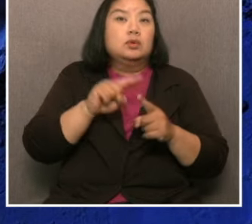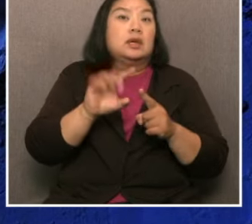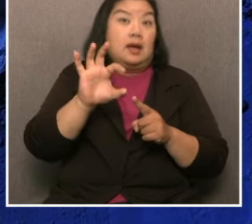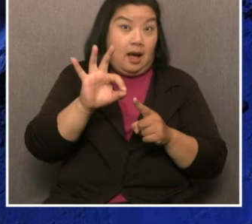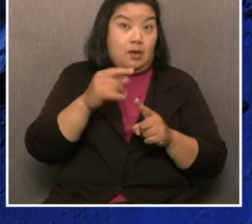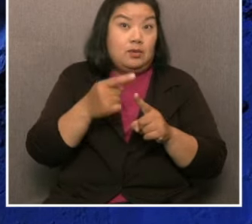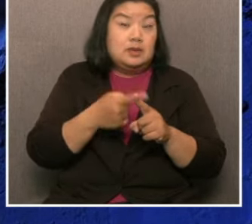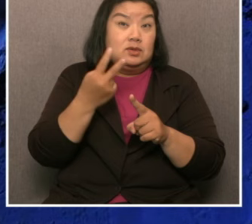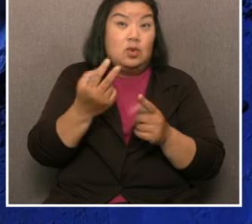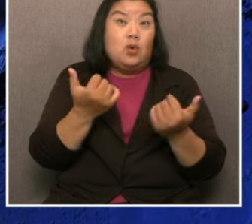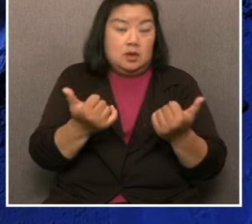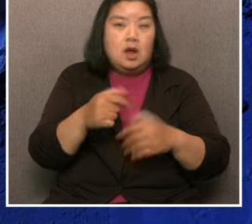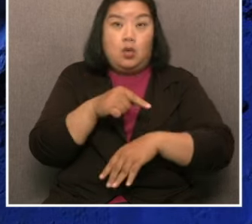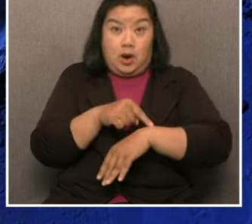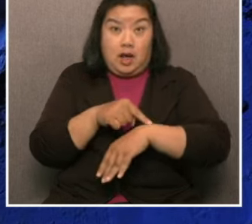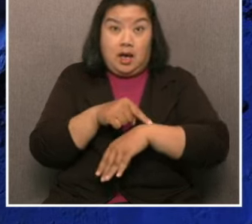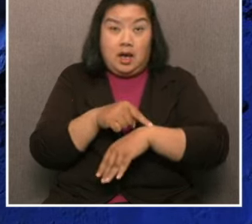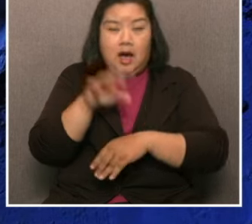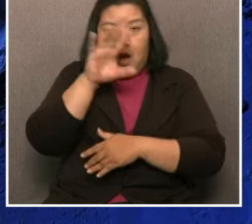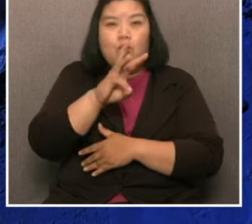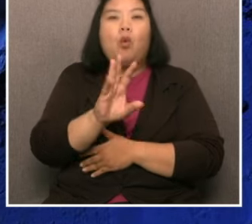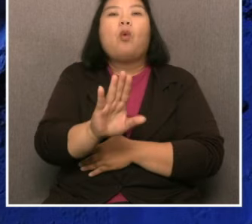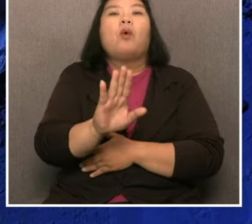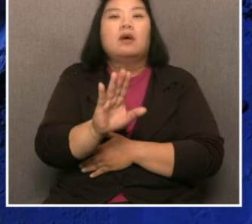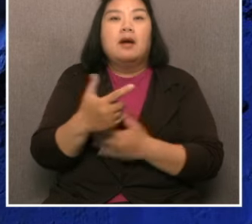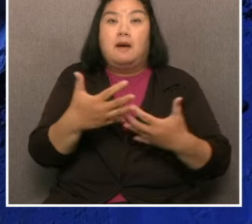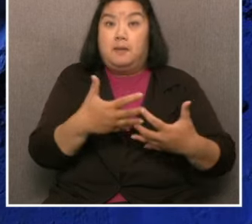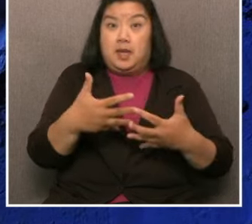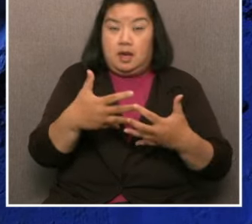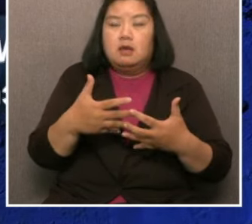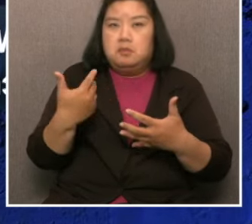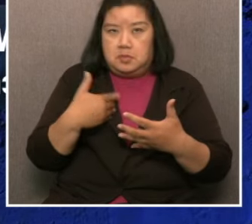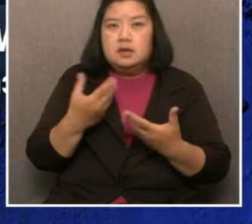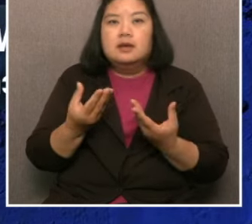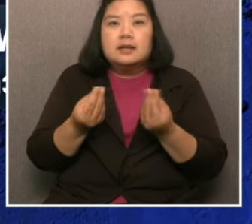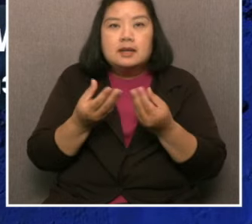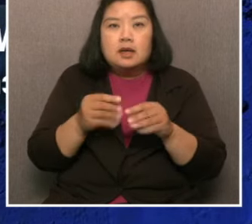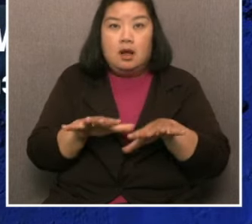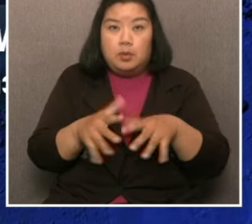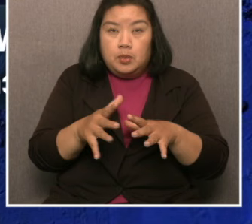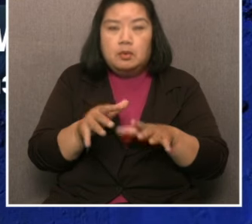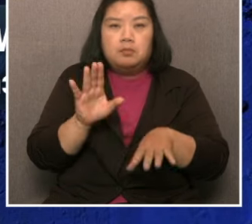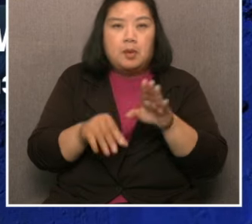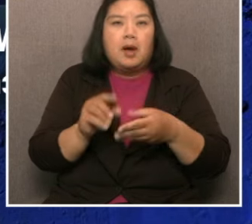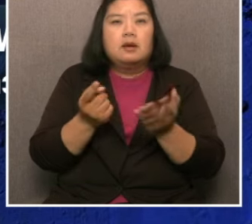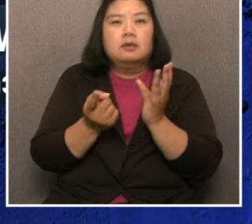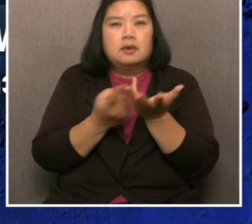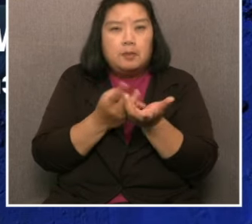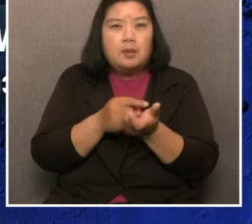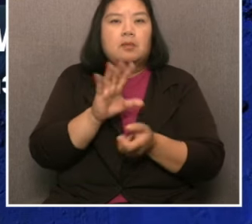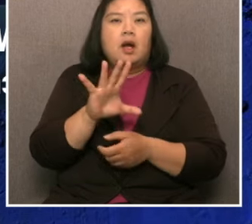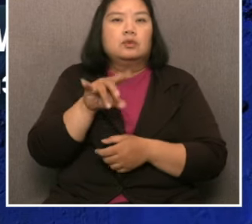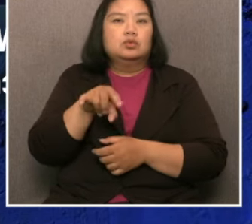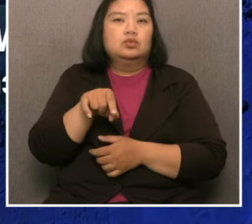10 6นตามเวลาท้องถิ่นเกิดเหตุแผ่นดินไหวขนาด 5.7ริกเตอร์แต่ไม่มีผล